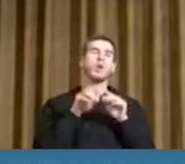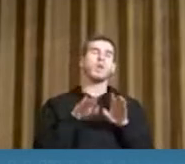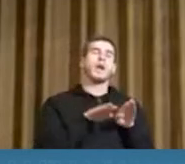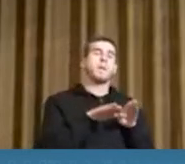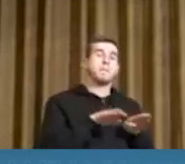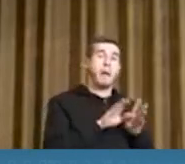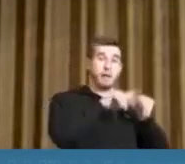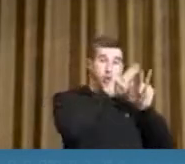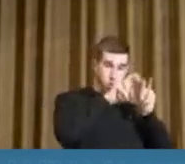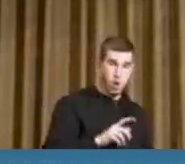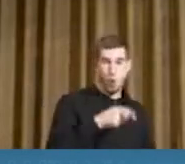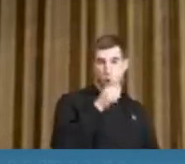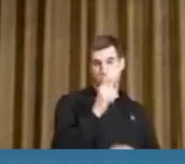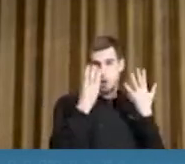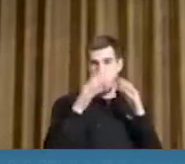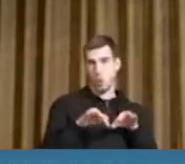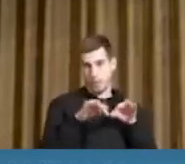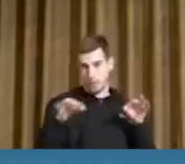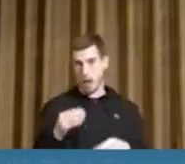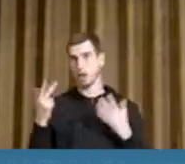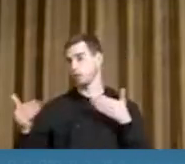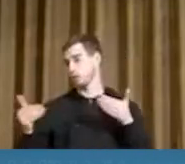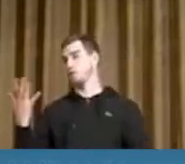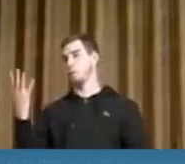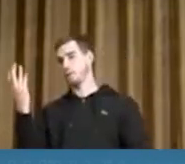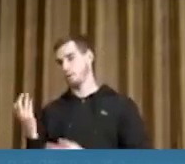Basisuntersuchung 190 Tage plus eben 45 Tage,